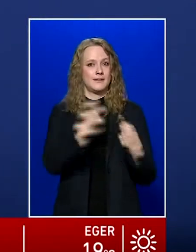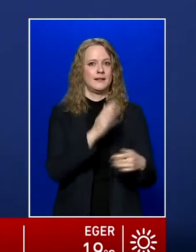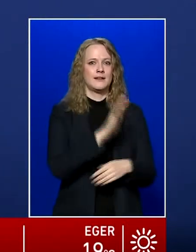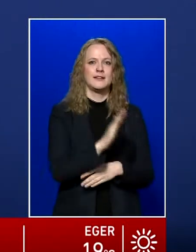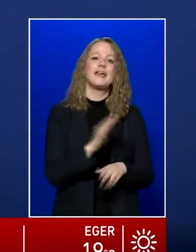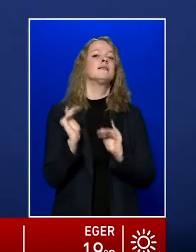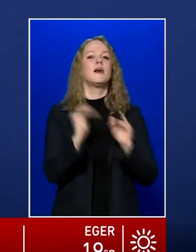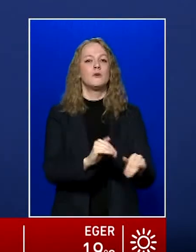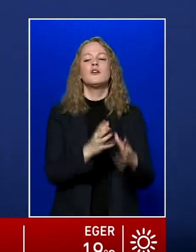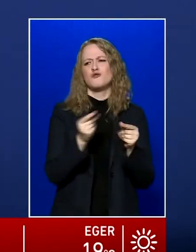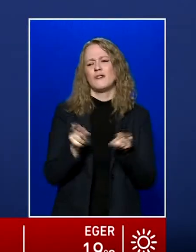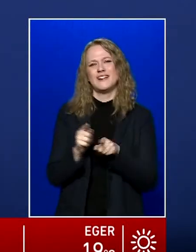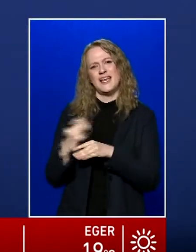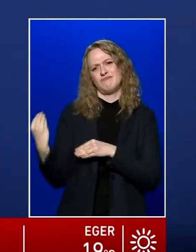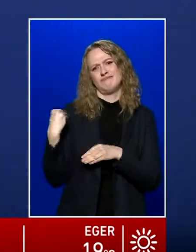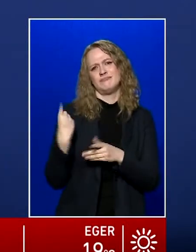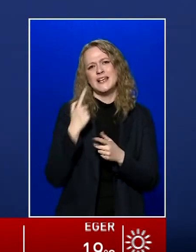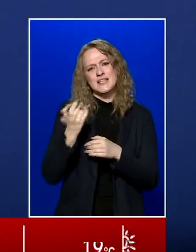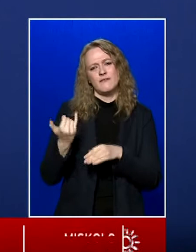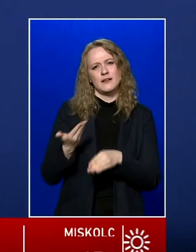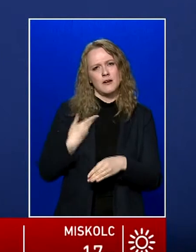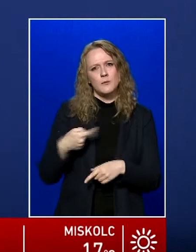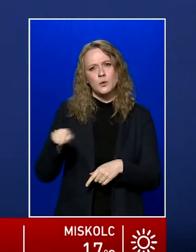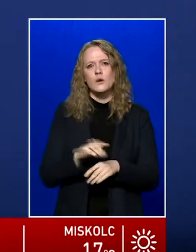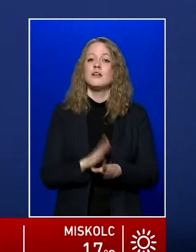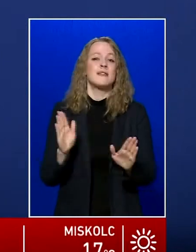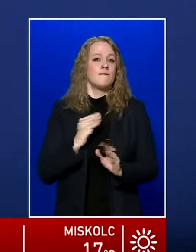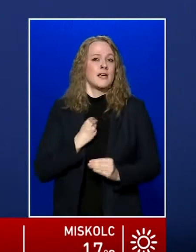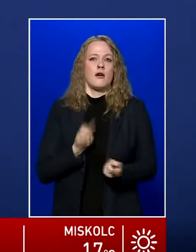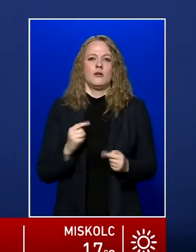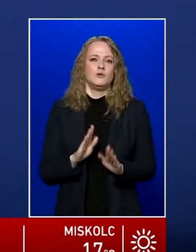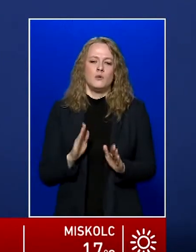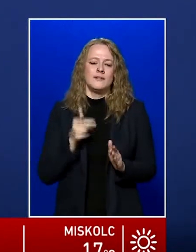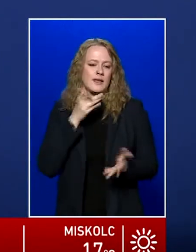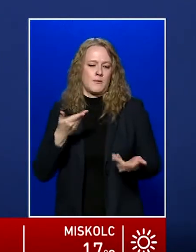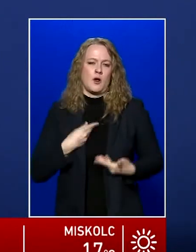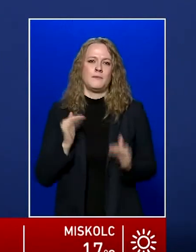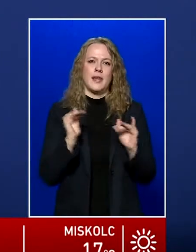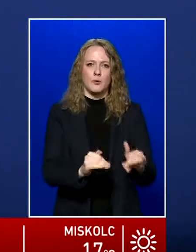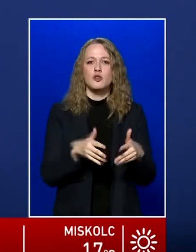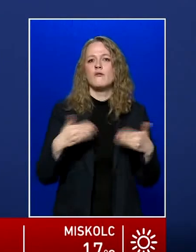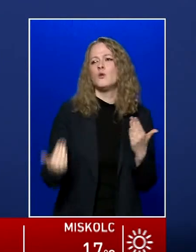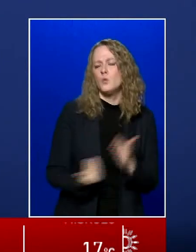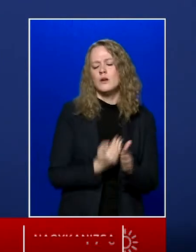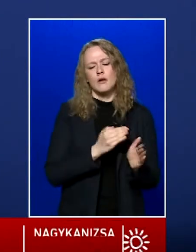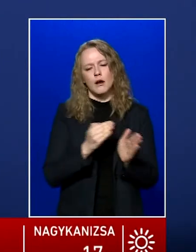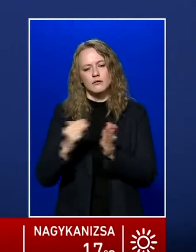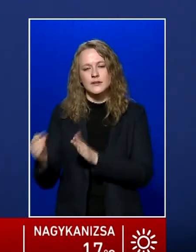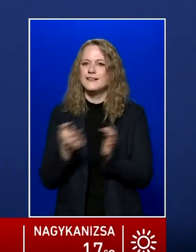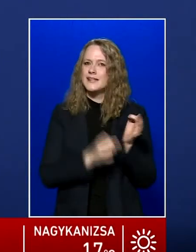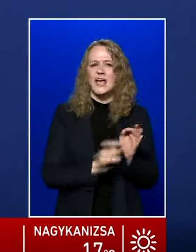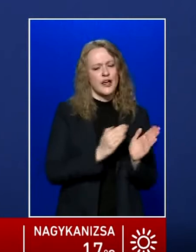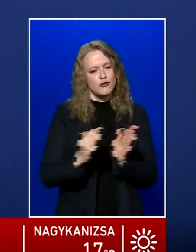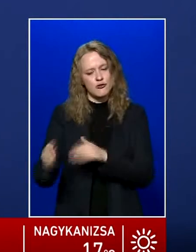A jelenlegi vészhelyzetben a családok, a családtámogatások megvédése kiemelt feladata a magyar kormánynak. Minden